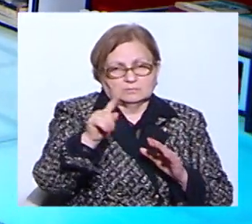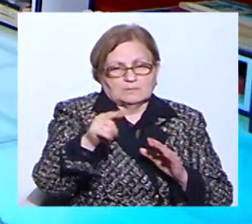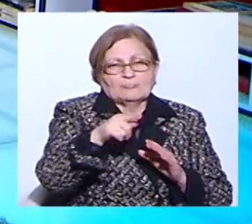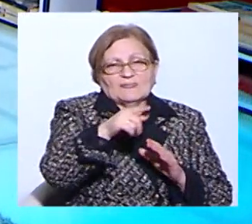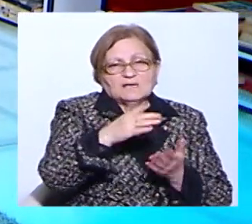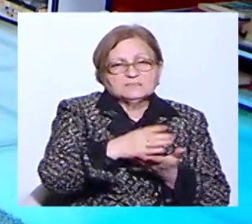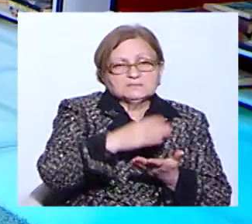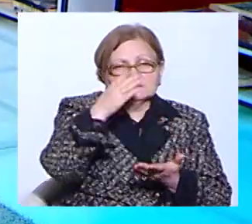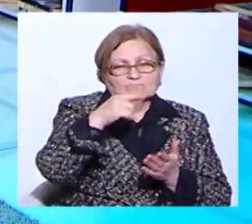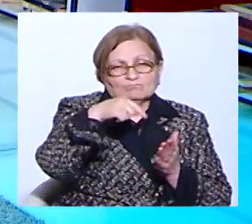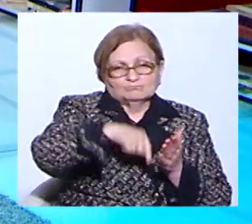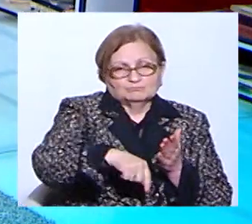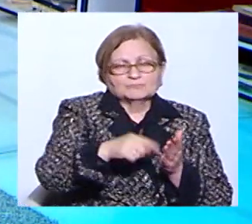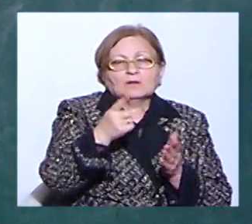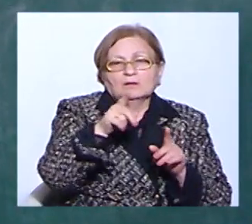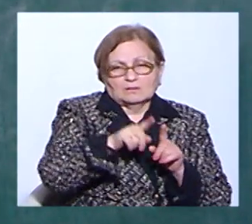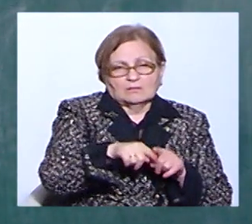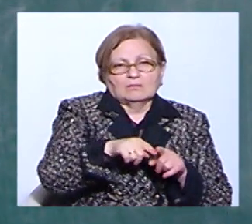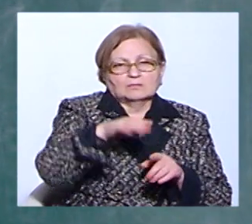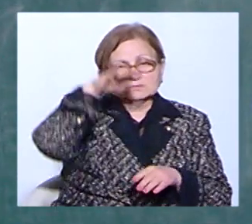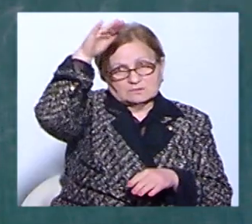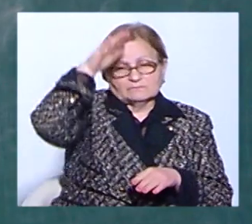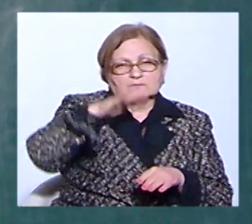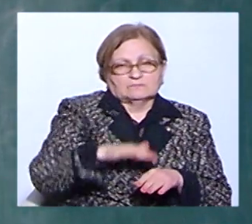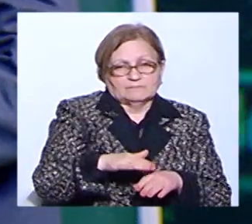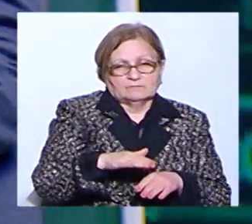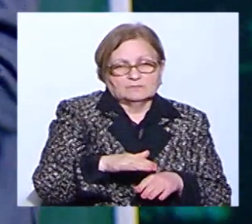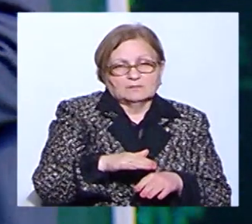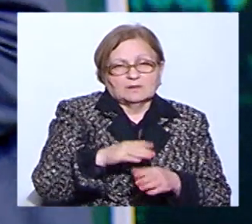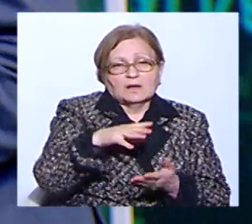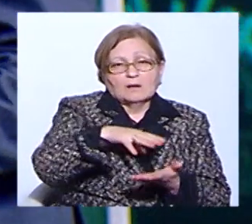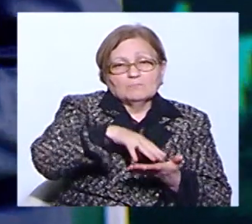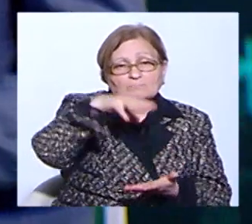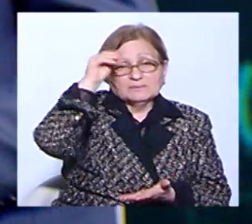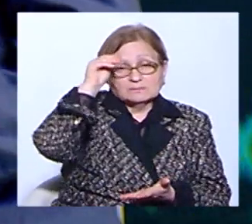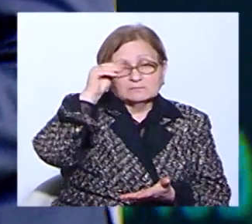ცილინდრი შეიცავს ორ ფუძეს, ხო, ზემო და ქვემო. რაც შეეხება პირამიდას და